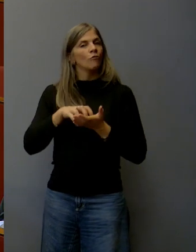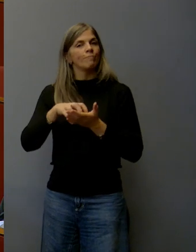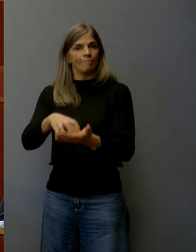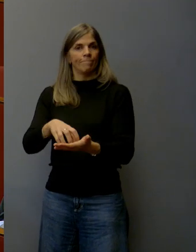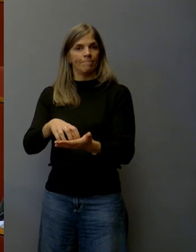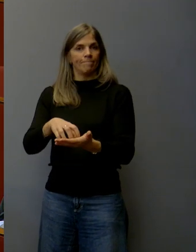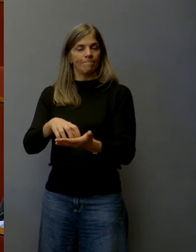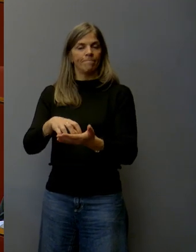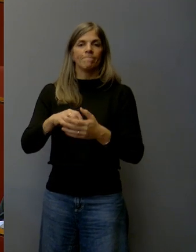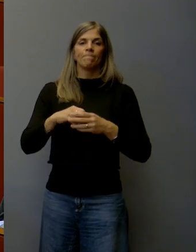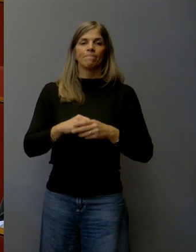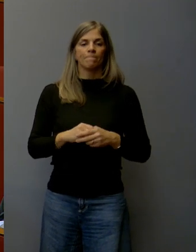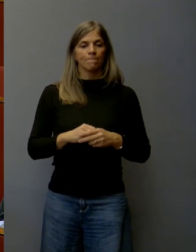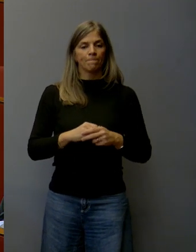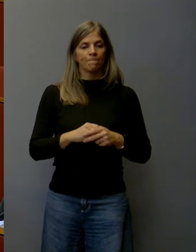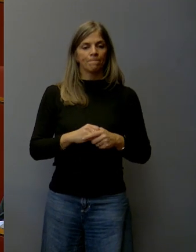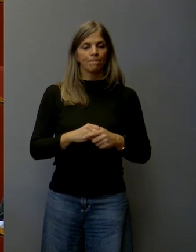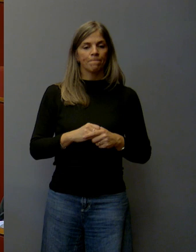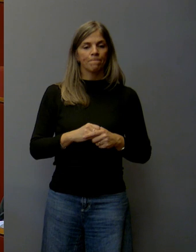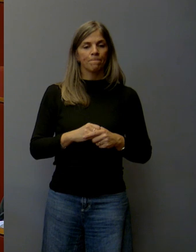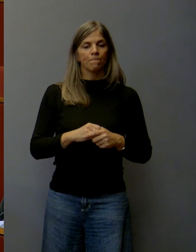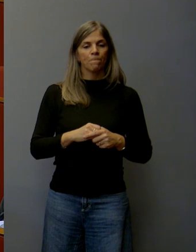rispetto a questi soggetti